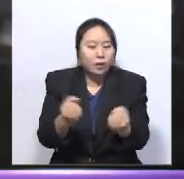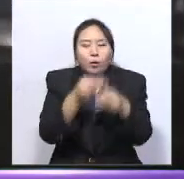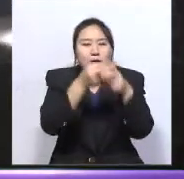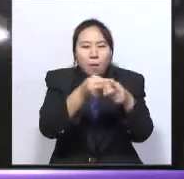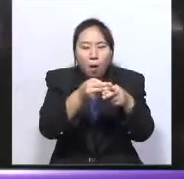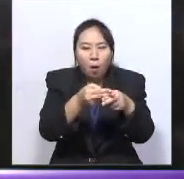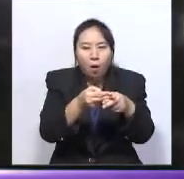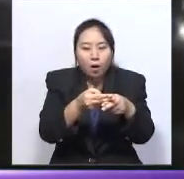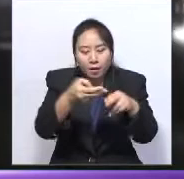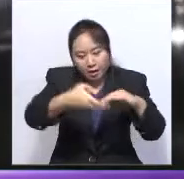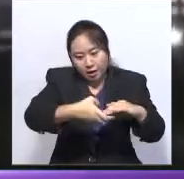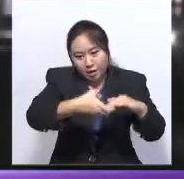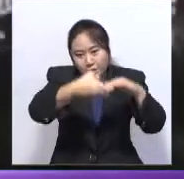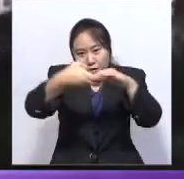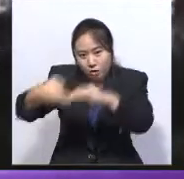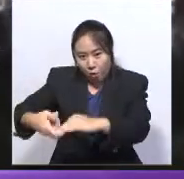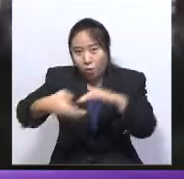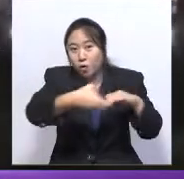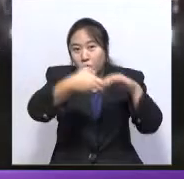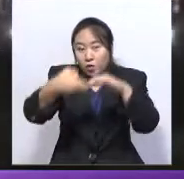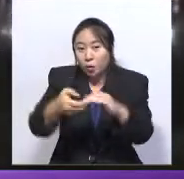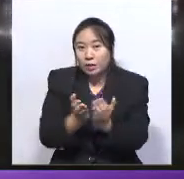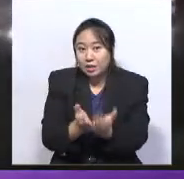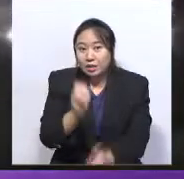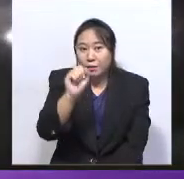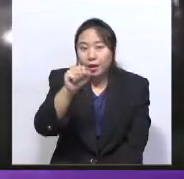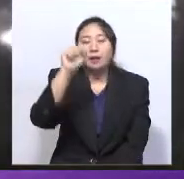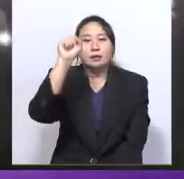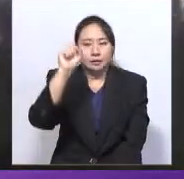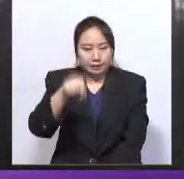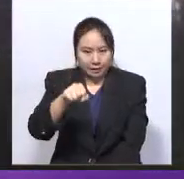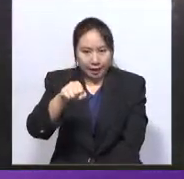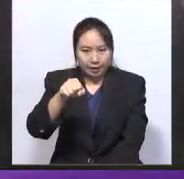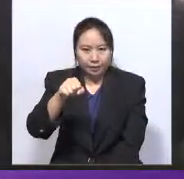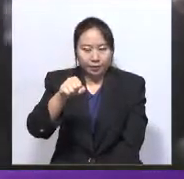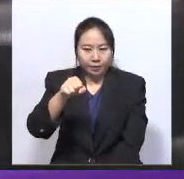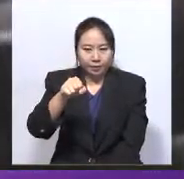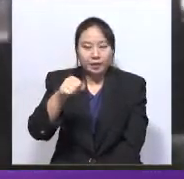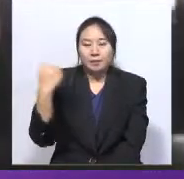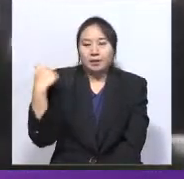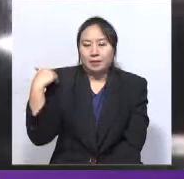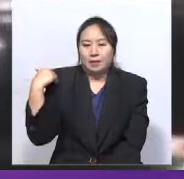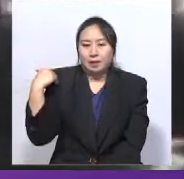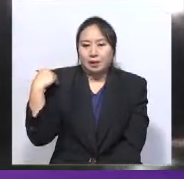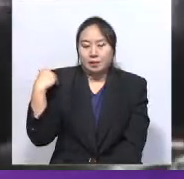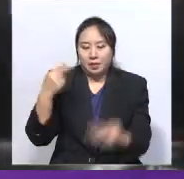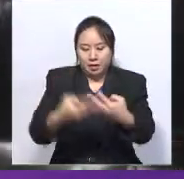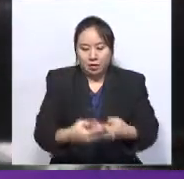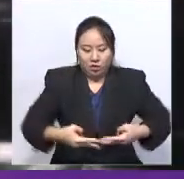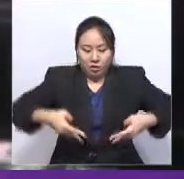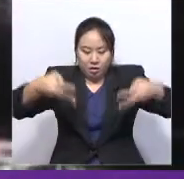ครับ กับที่เอาไว้ยกใส่เรือใช่ไหมครับ ใช่ครับเขาจะหิ้วที่ใช้สลิงหุ้ม